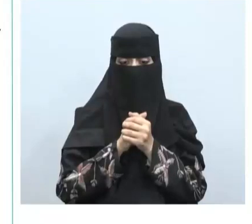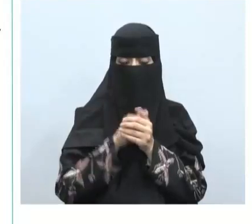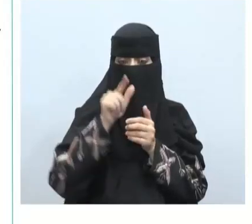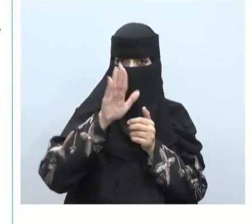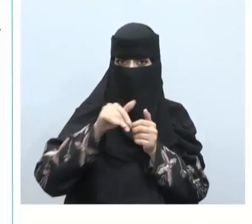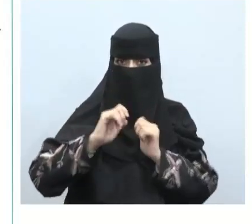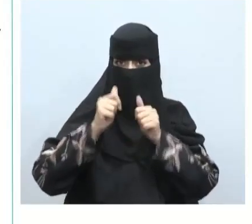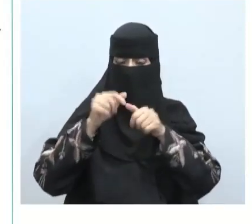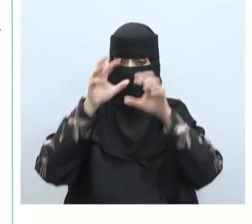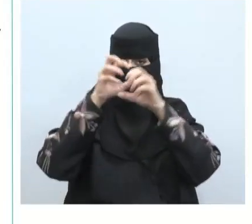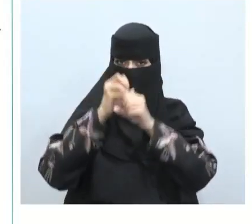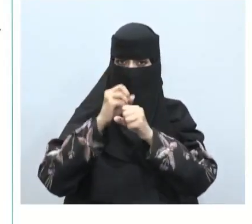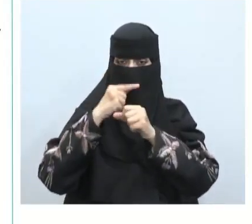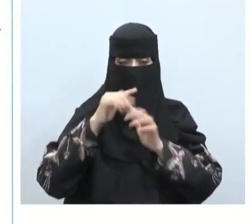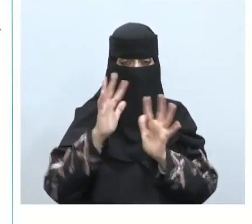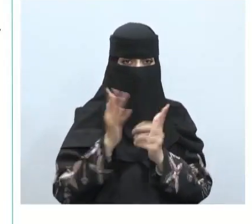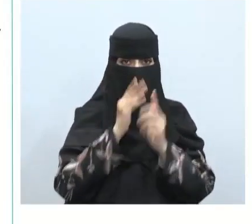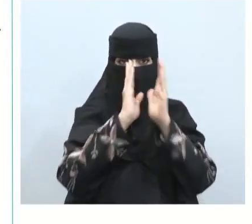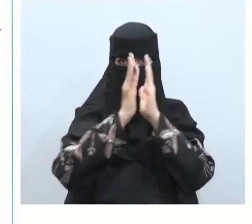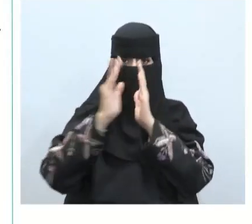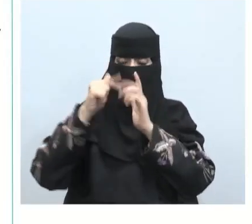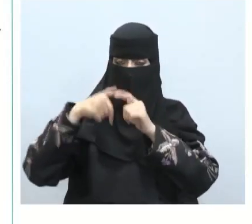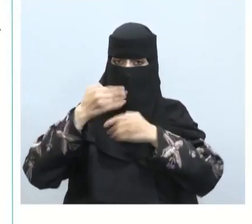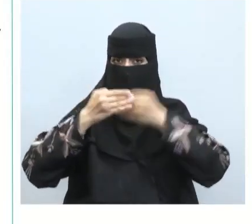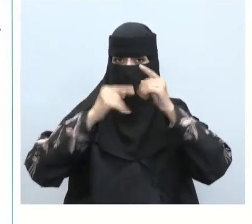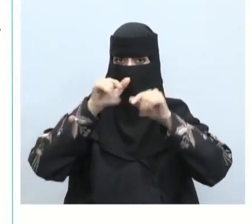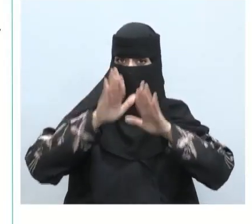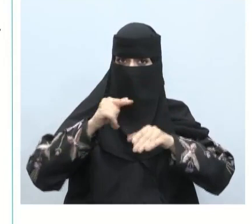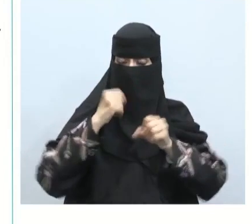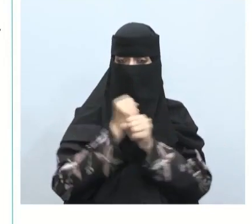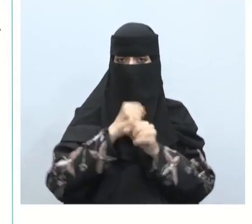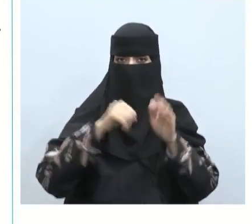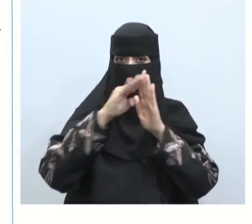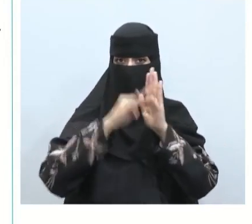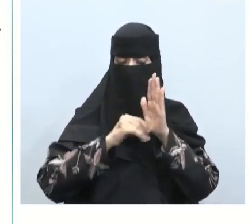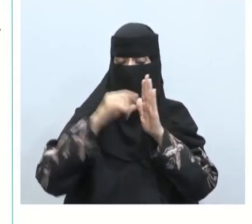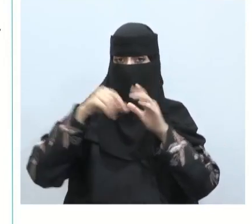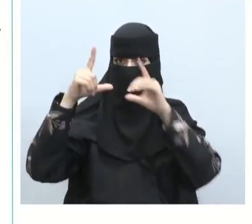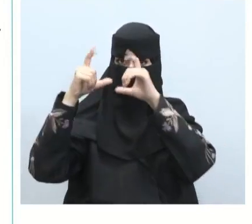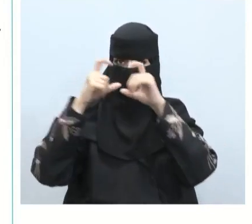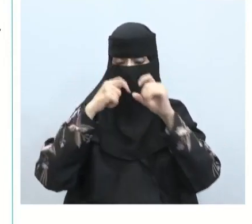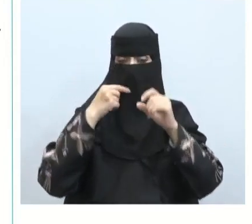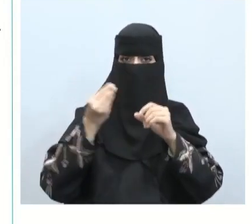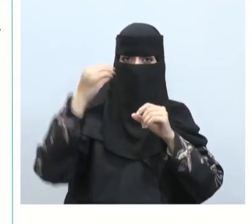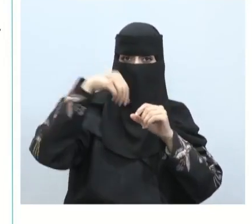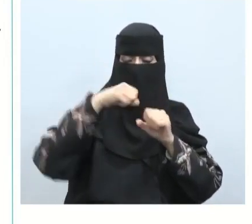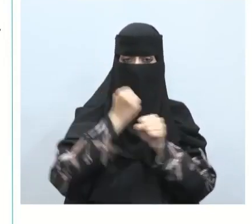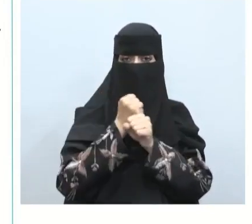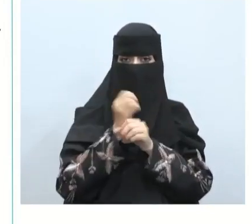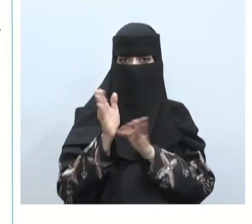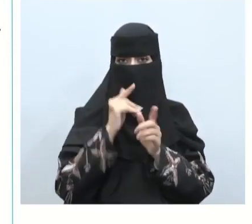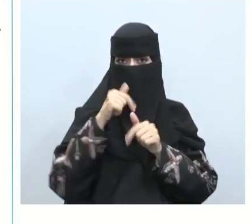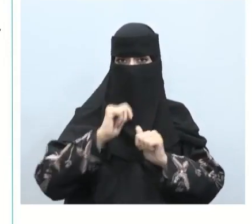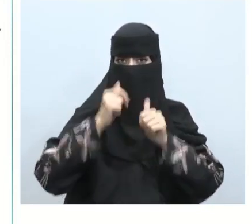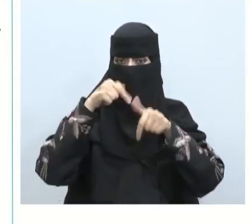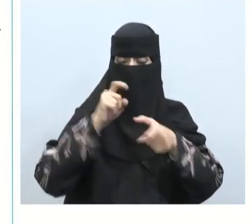كما يمكنك حفظ اي نوع من الملفات التي تنشئها من خلال التطبيقات والصور وقوائم المهام